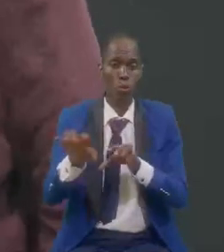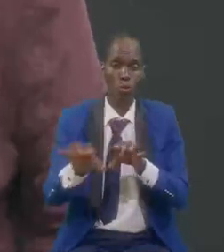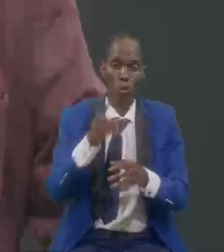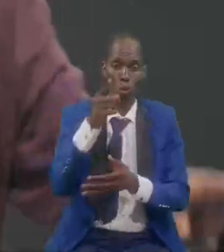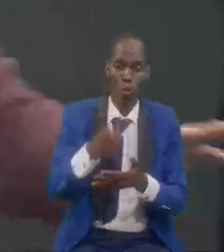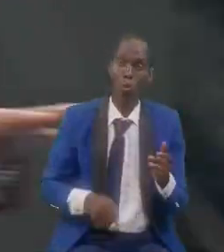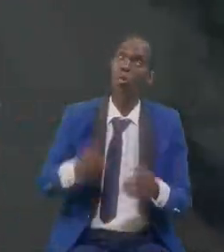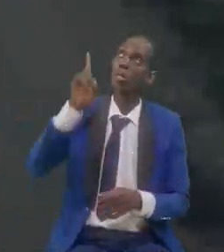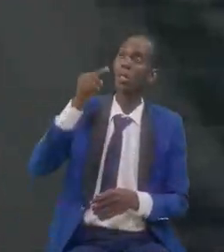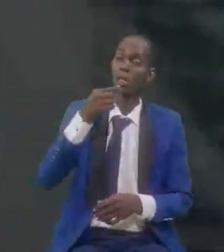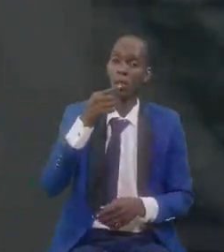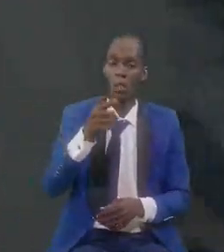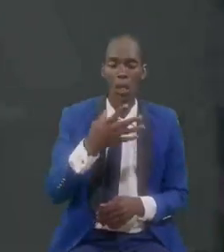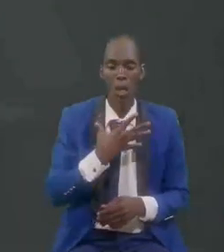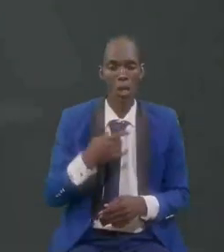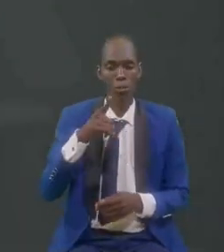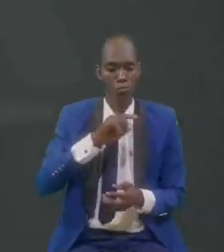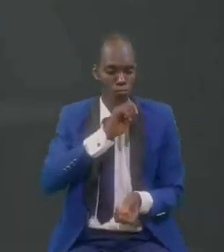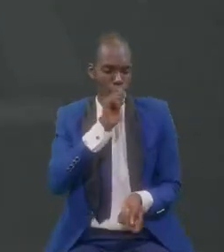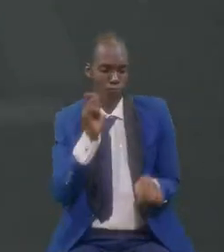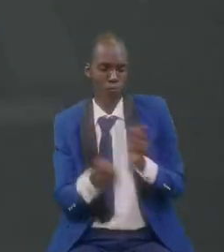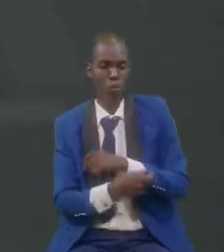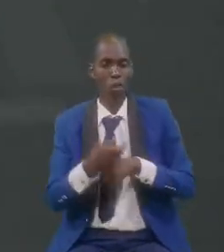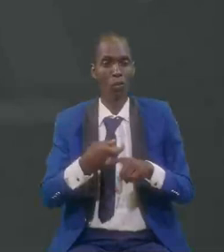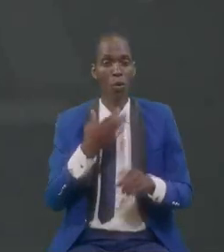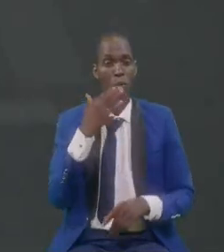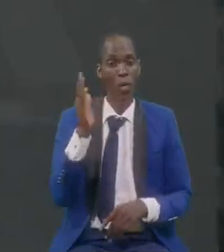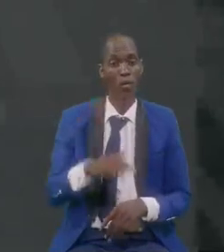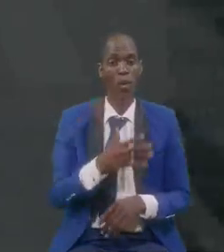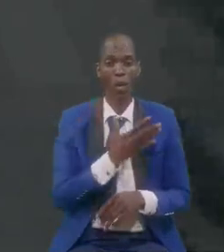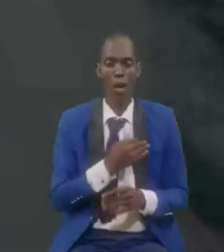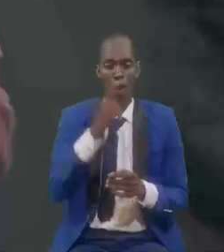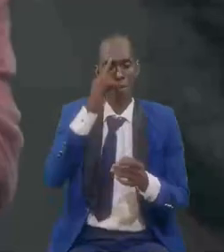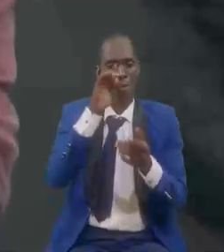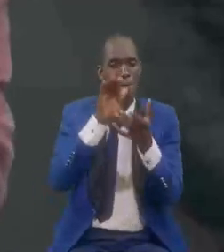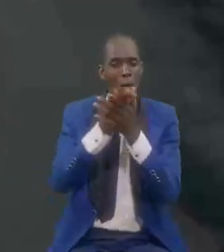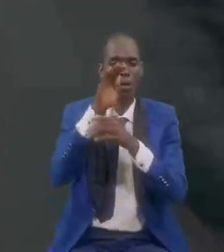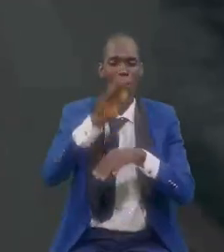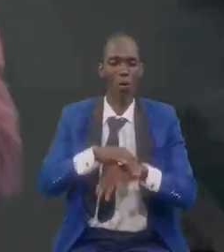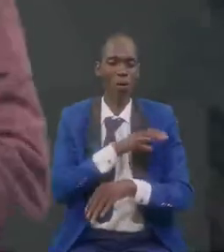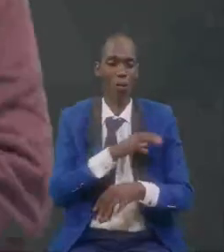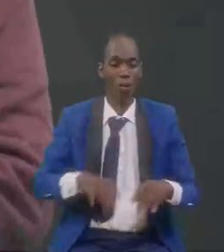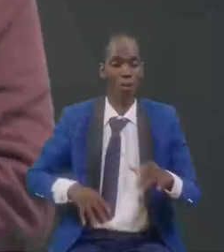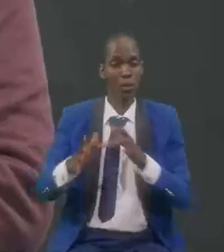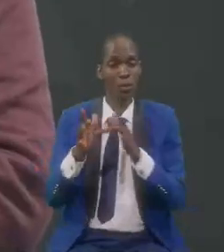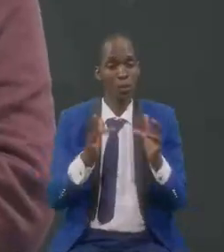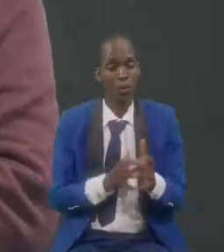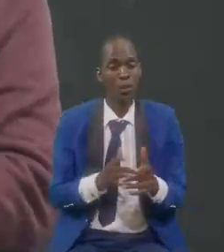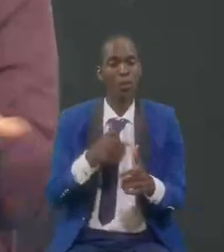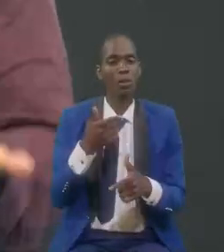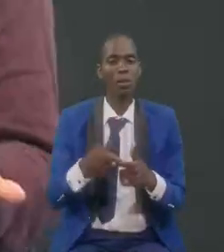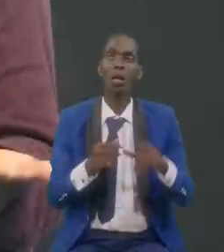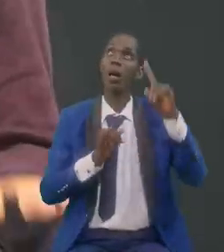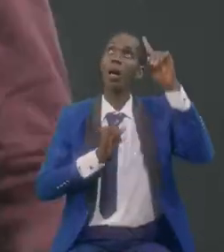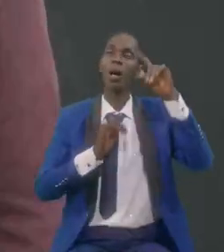faire, et que tu te détournes du mal, et tu crois au Seigneur Jésus-Christ, alors je serai